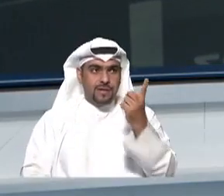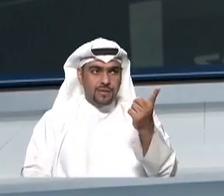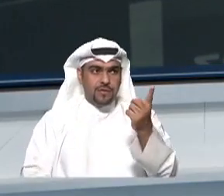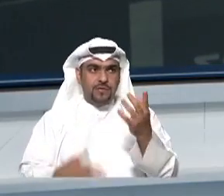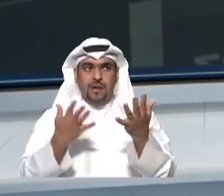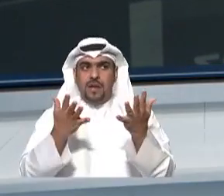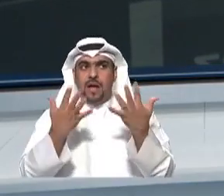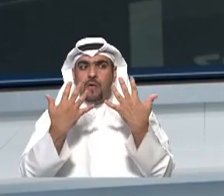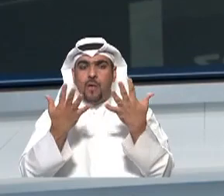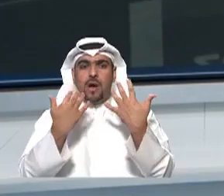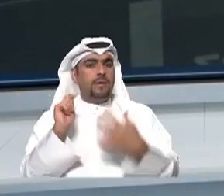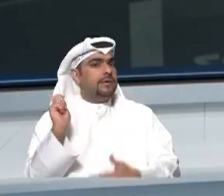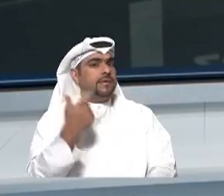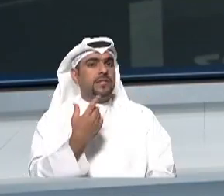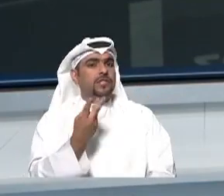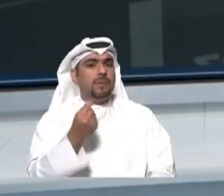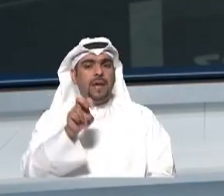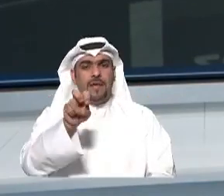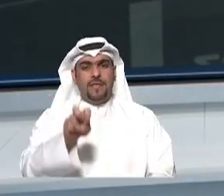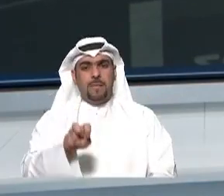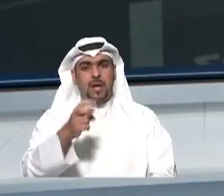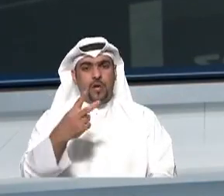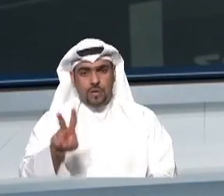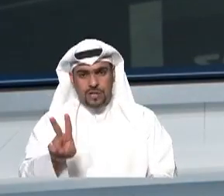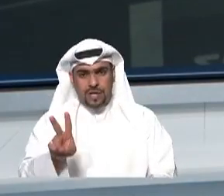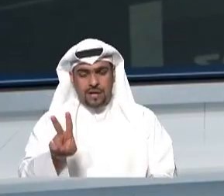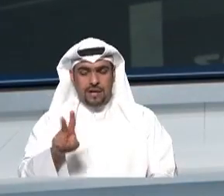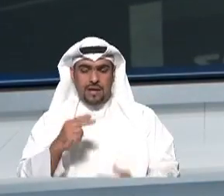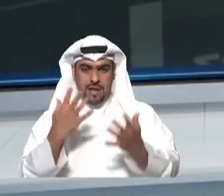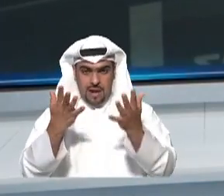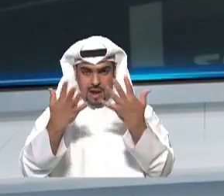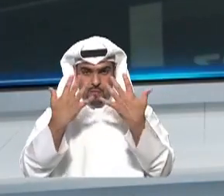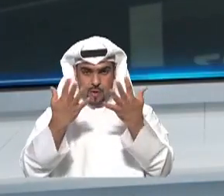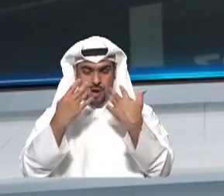أحيانا راح يستمر ويانا الكوس. ليوم السبت 27 عظمى وصغرى